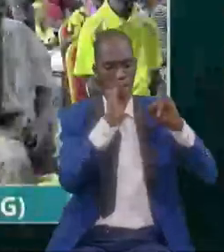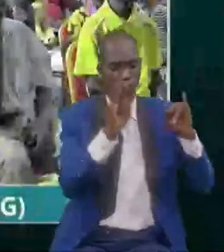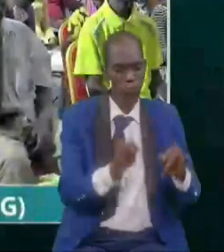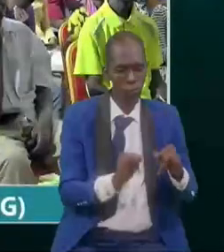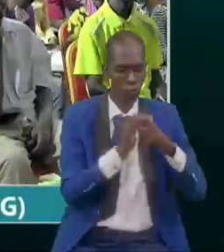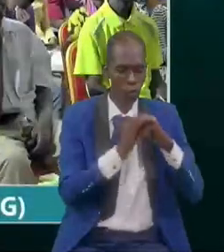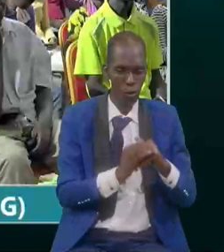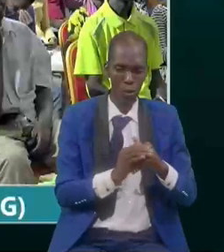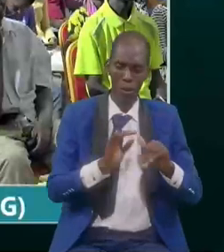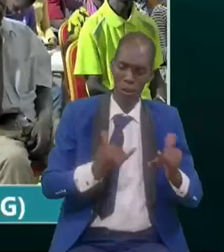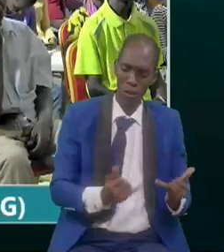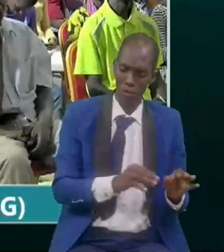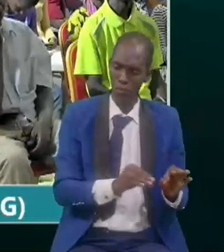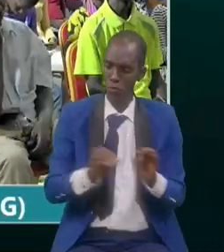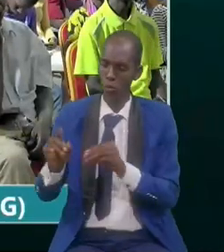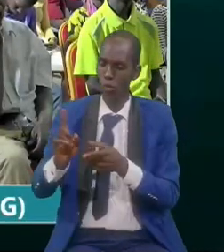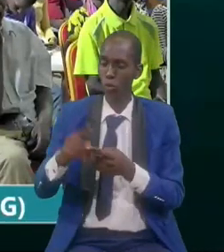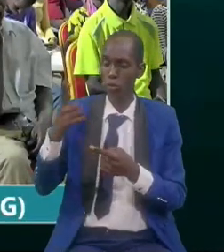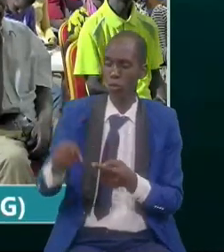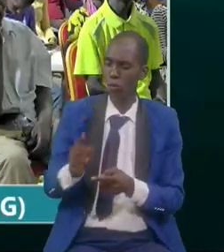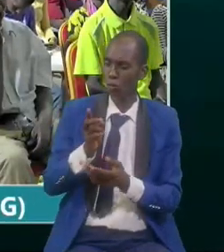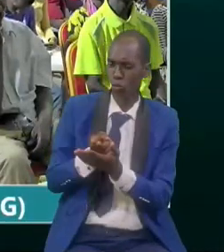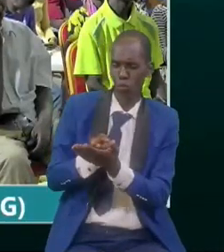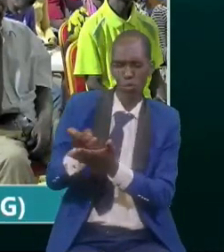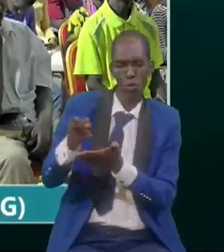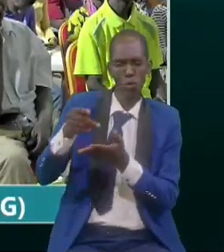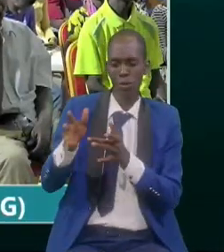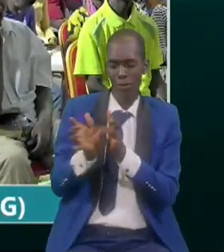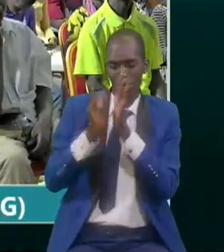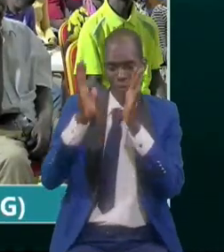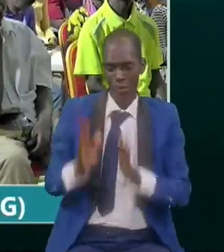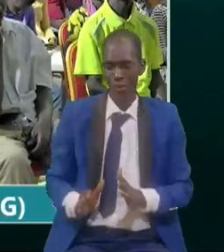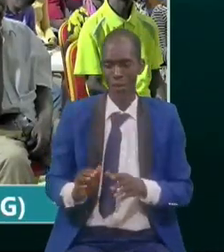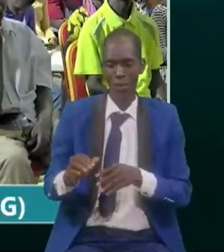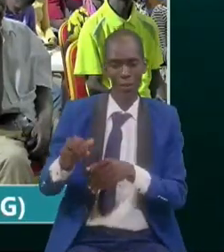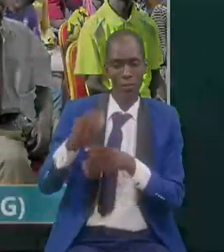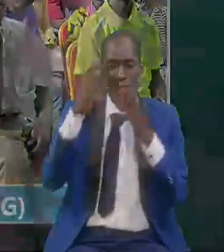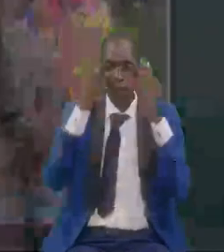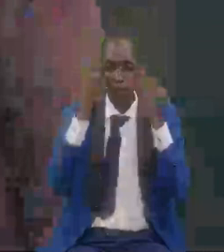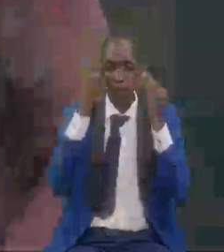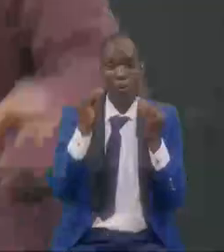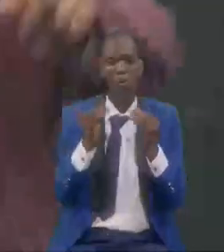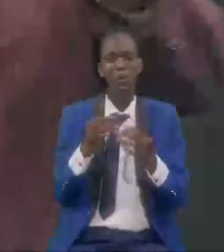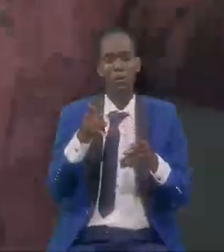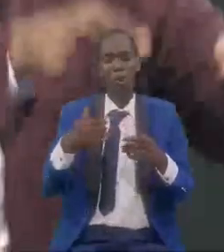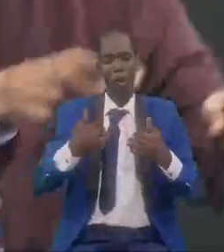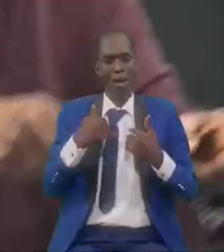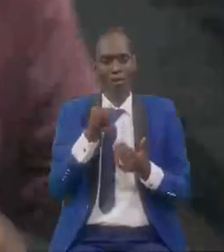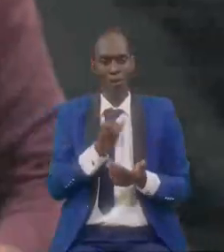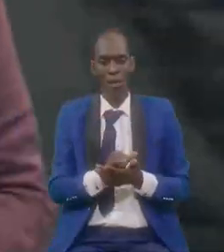la vraie religion envoyée du ciel. Si tu continues à le faire, parce que